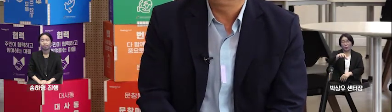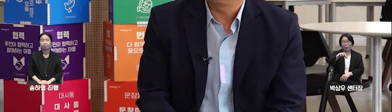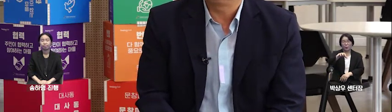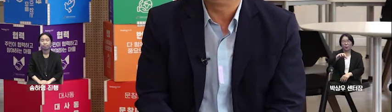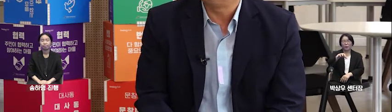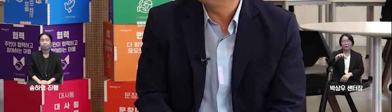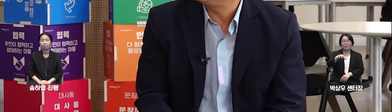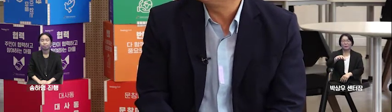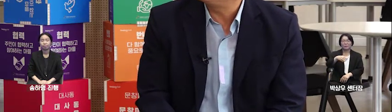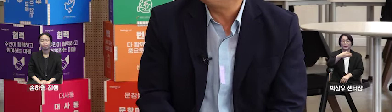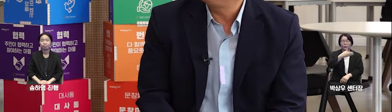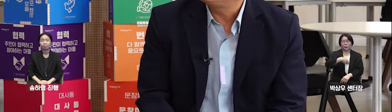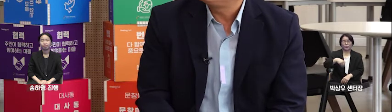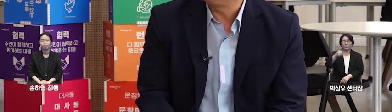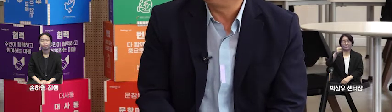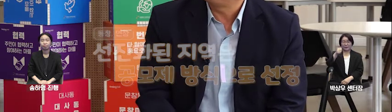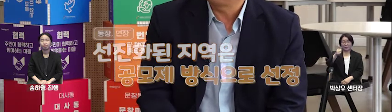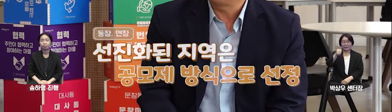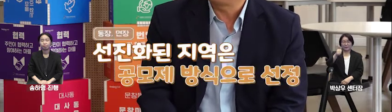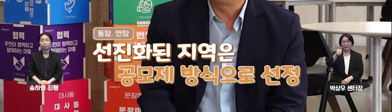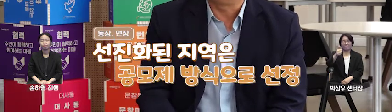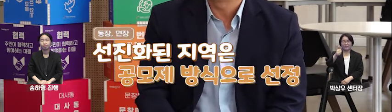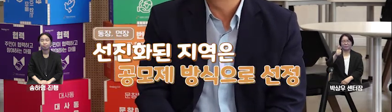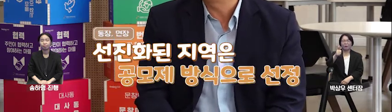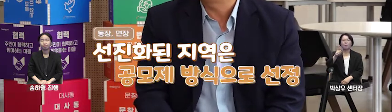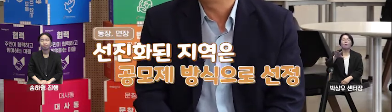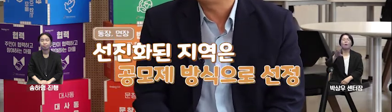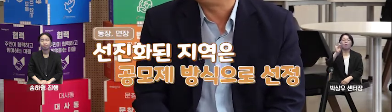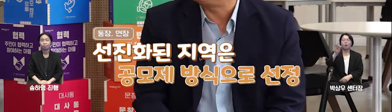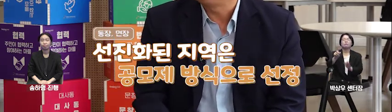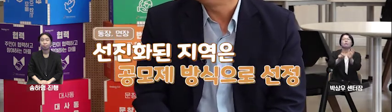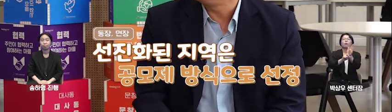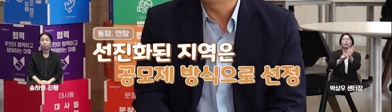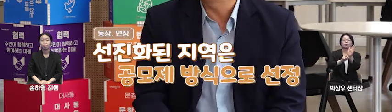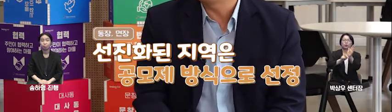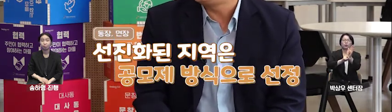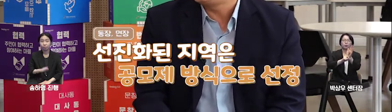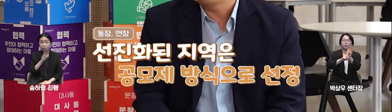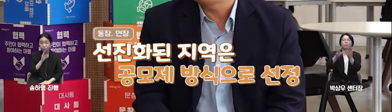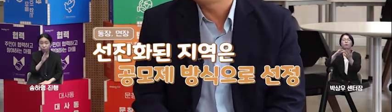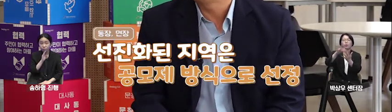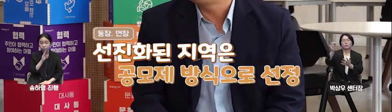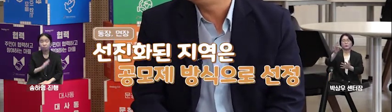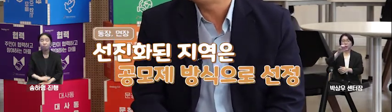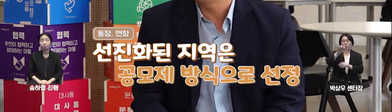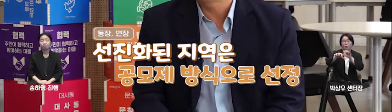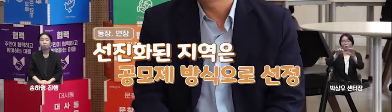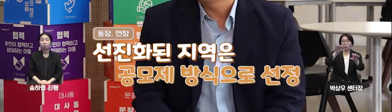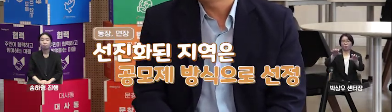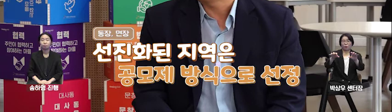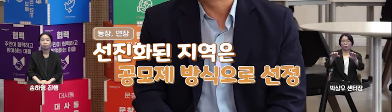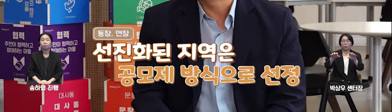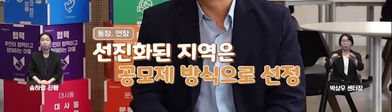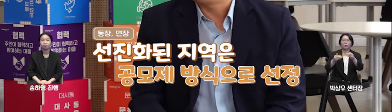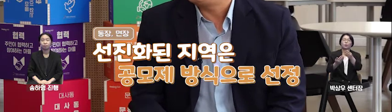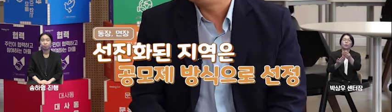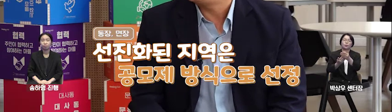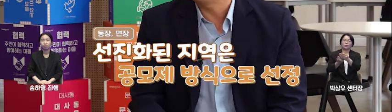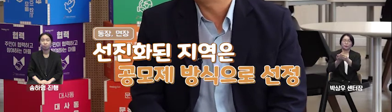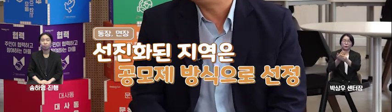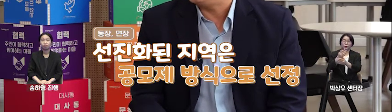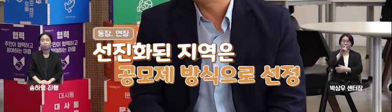지역들은요. 동장님 그 면장님도 공모제 방식으로 이렇게 선정하는 지역들도 지금